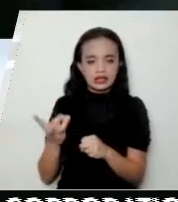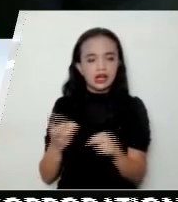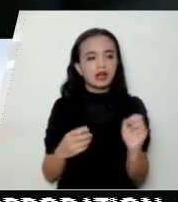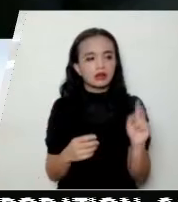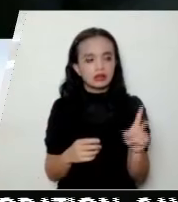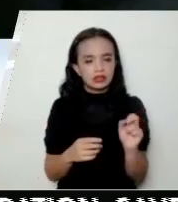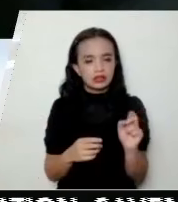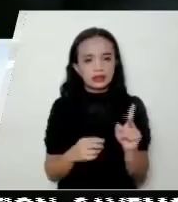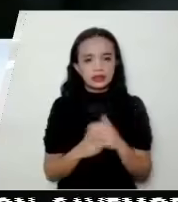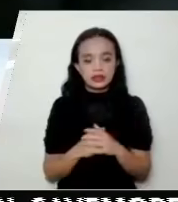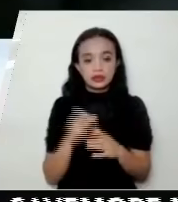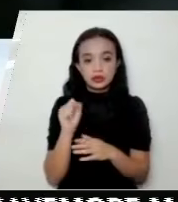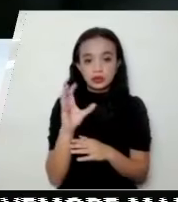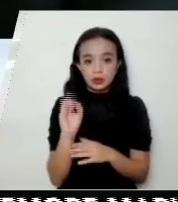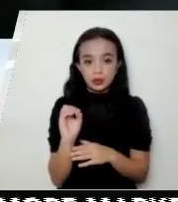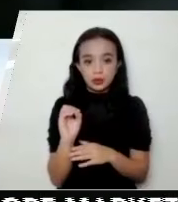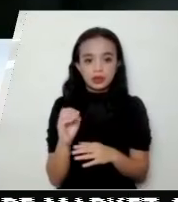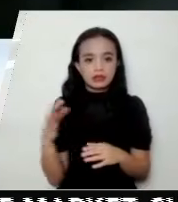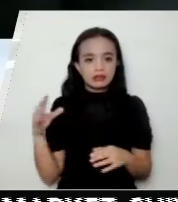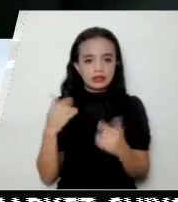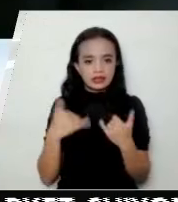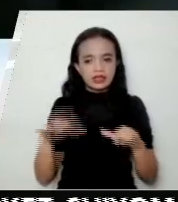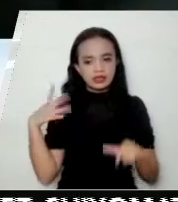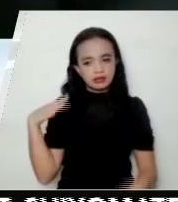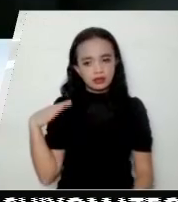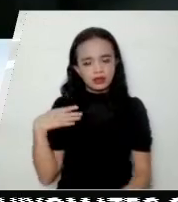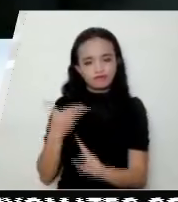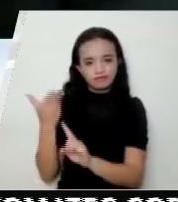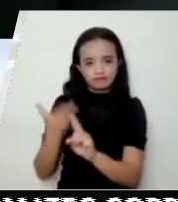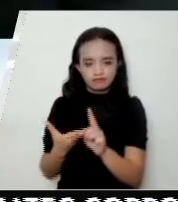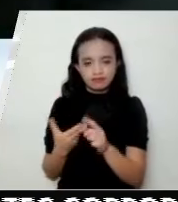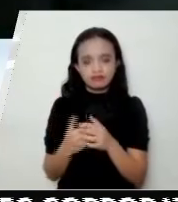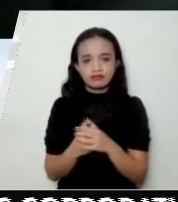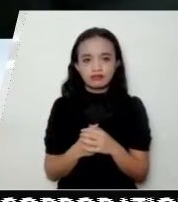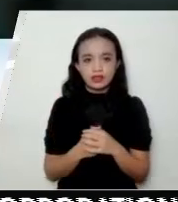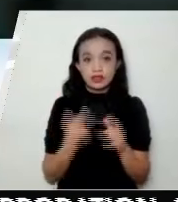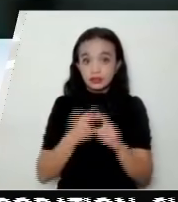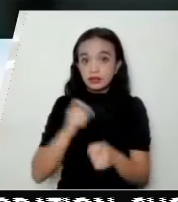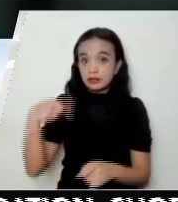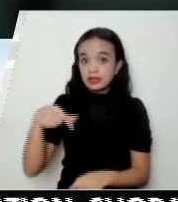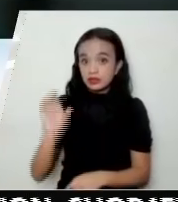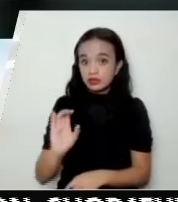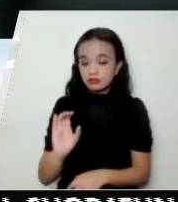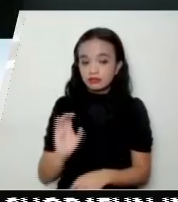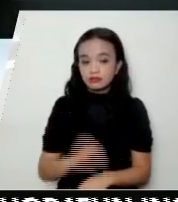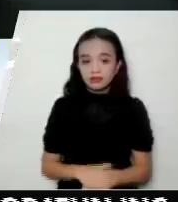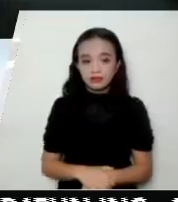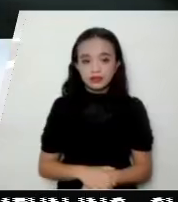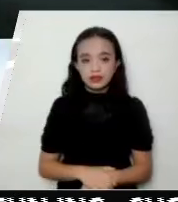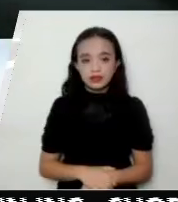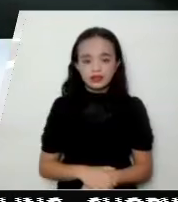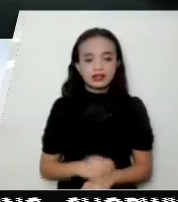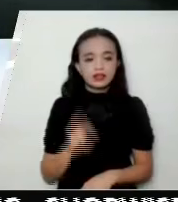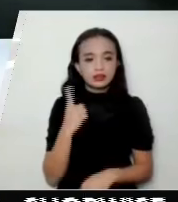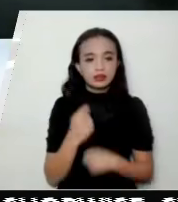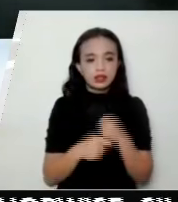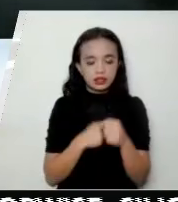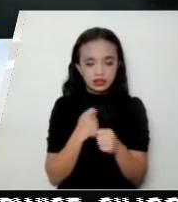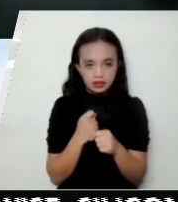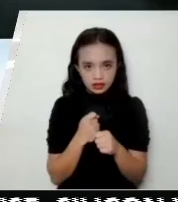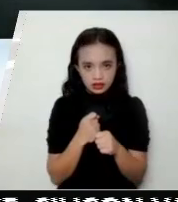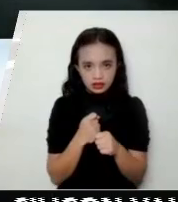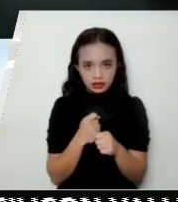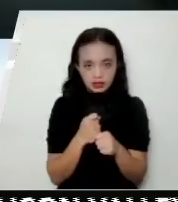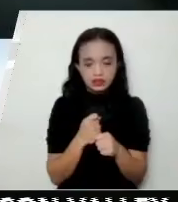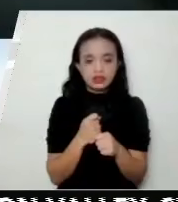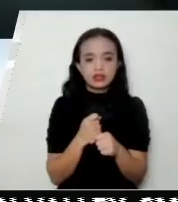So, naghihintay pa rin kami sa kanya. Saka yung from Quezon City, 642. One year, since na ma-draw natin yung